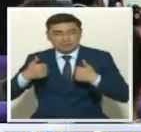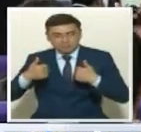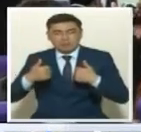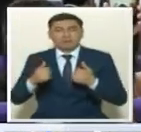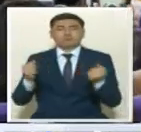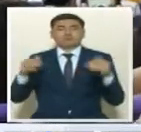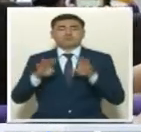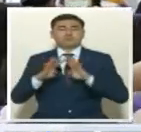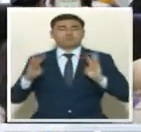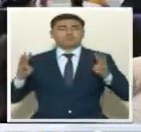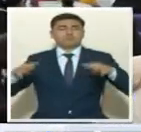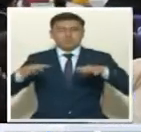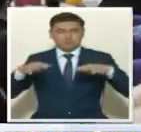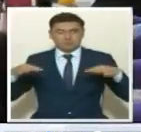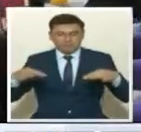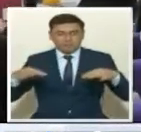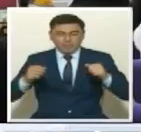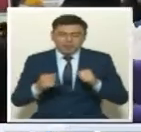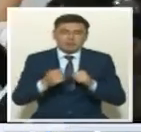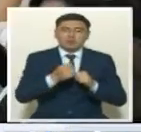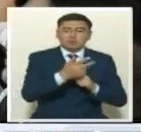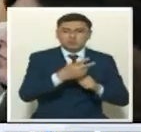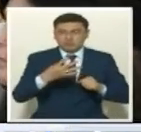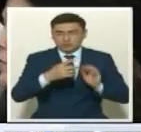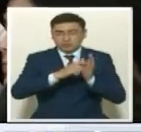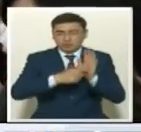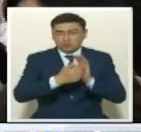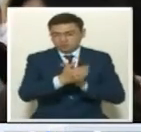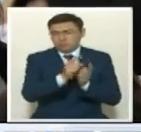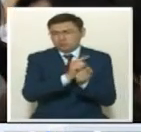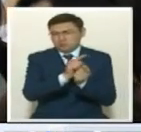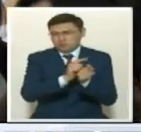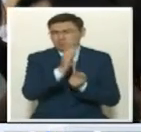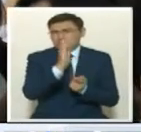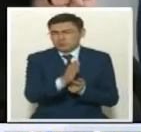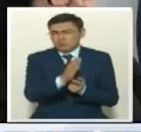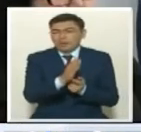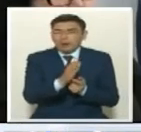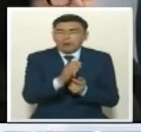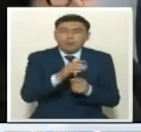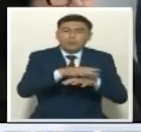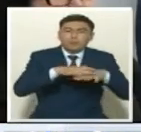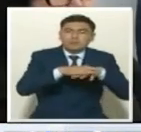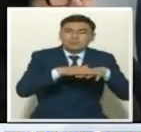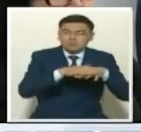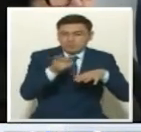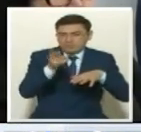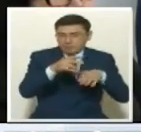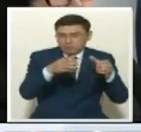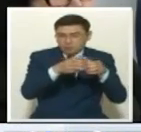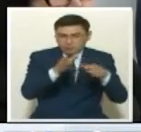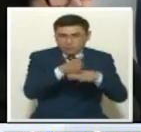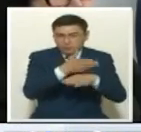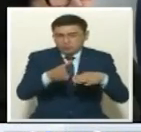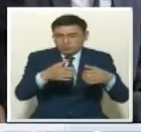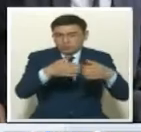Оның ішіндегі ең басты жаңалық 3-4 сыныптар үшін болмақ. Олар жаңа оқу жылынан бастап математика пәнін 2 топқа бөліп